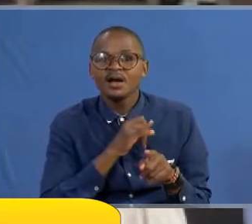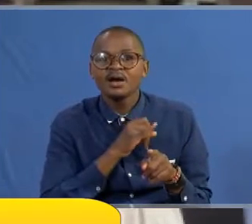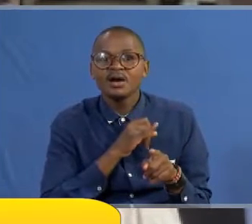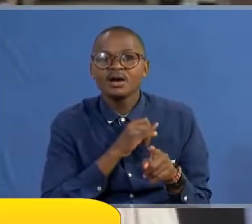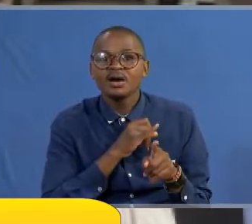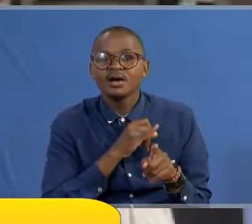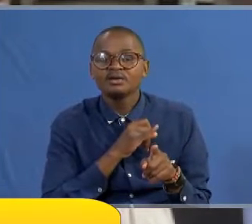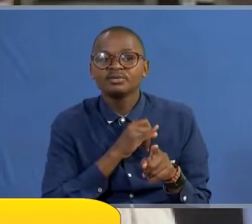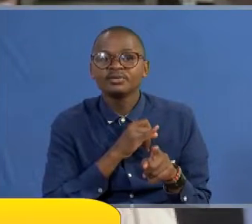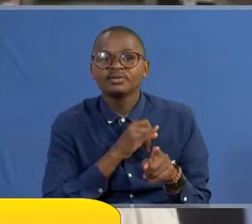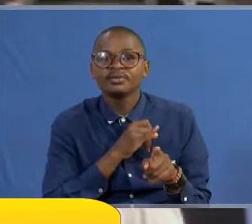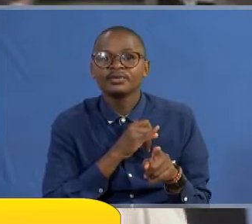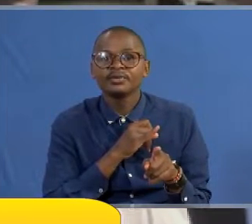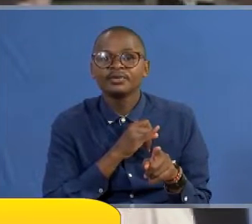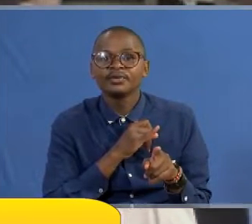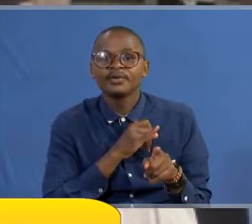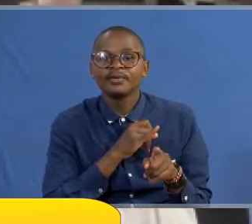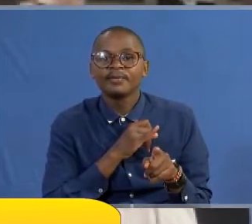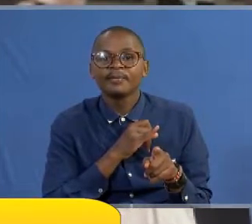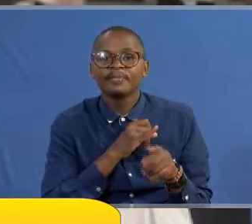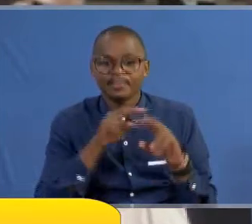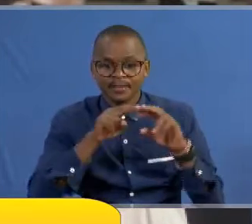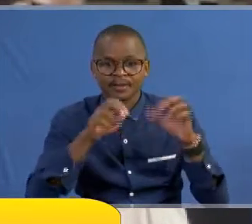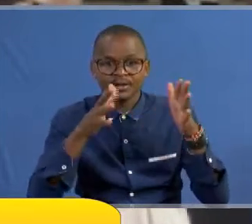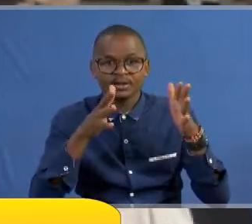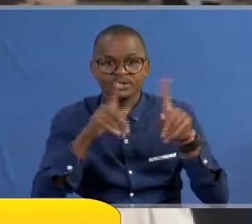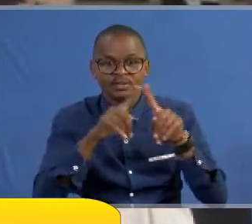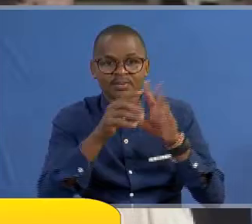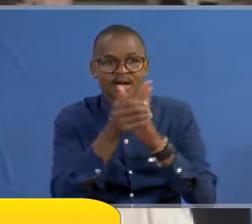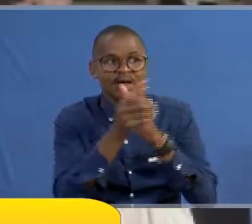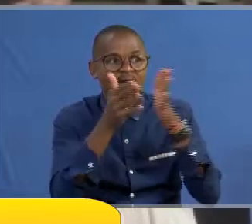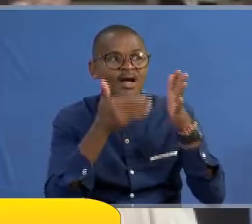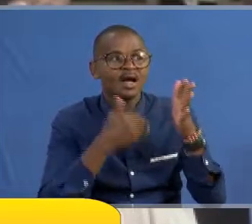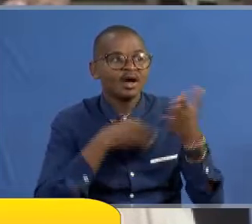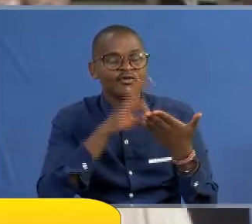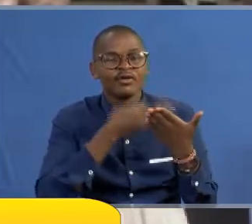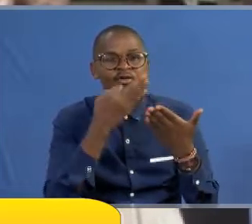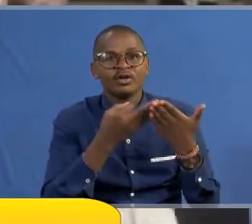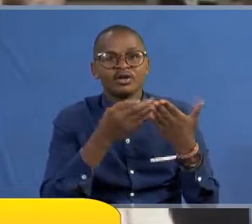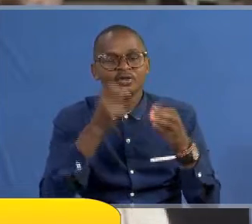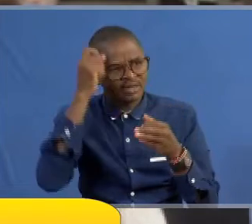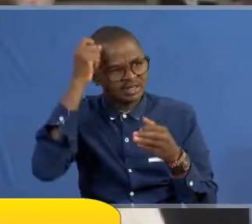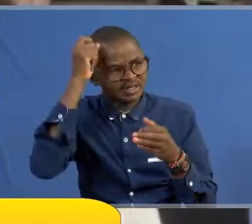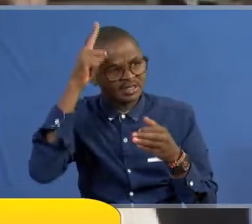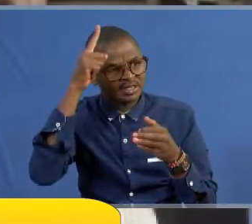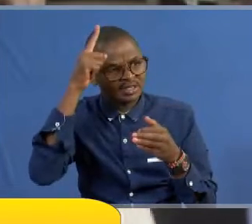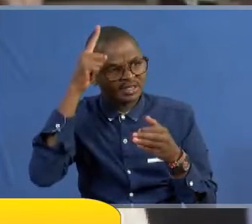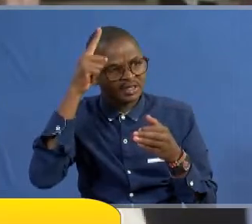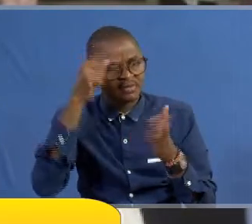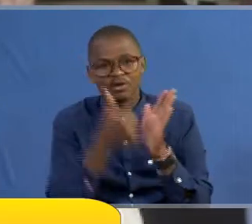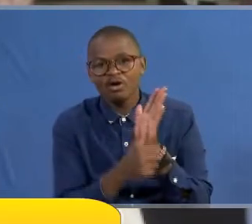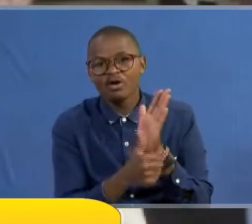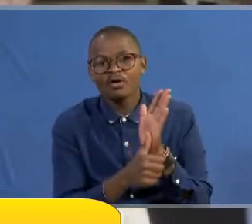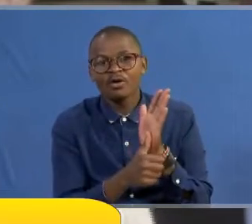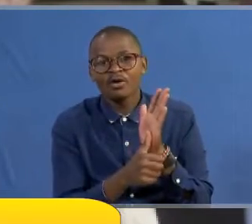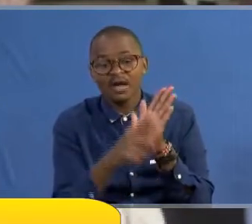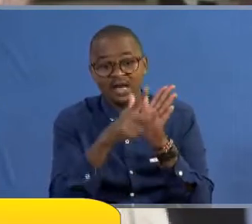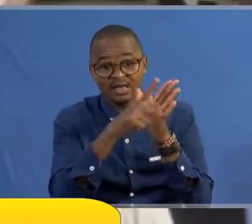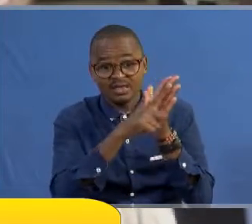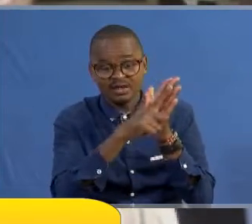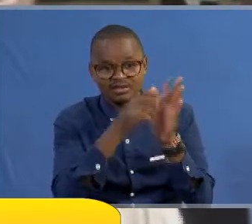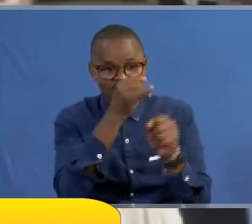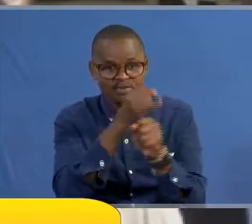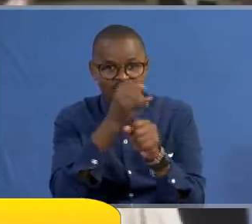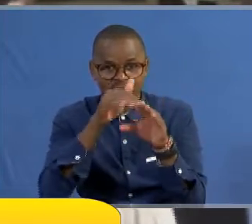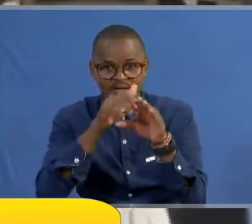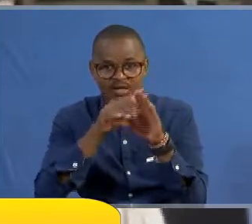I as a researcher and a scholar, have failed to understand the issues. The law as it works